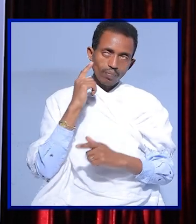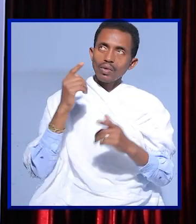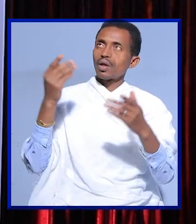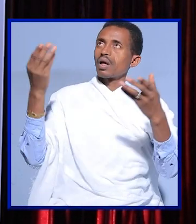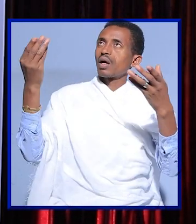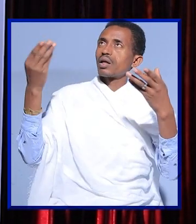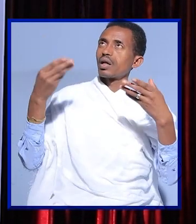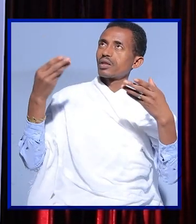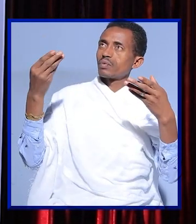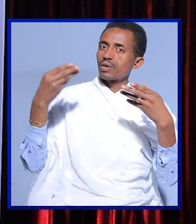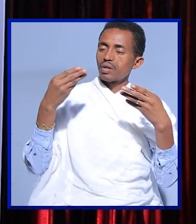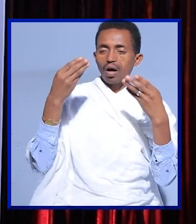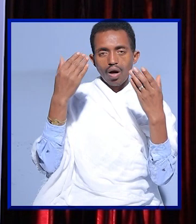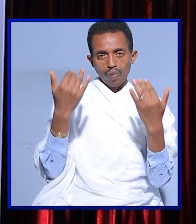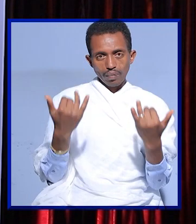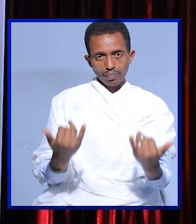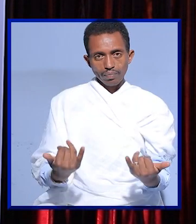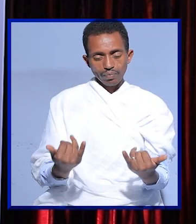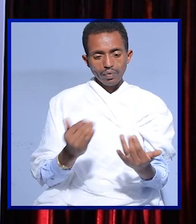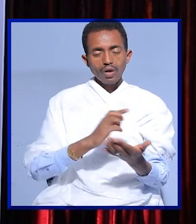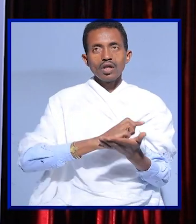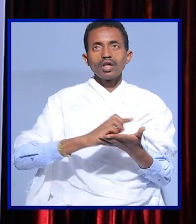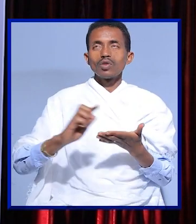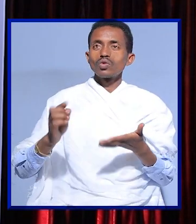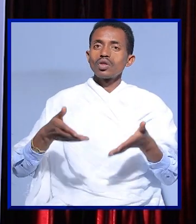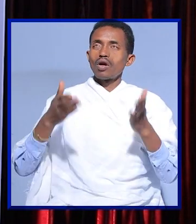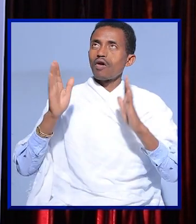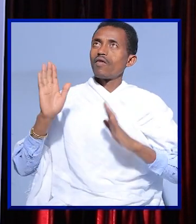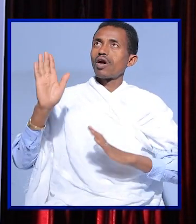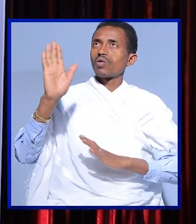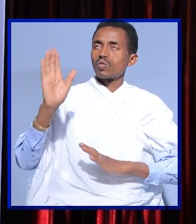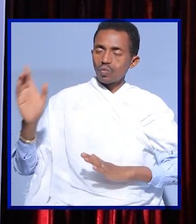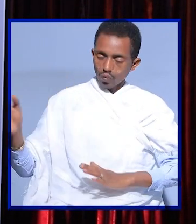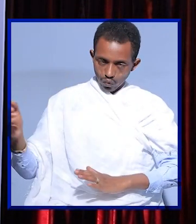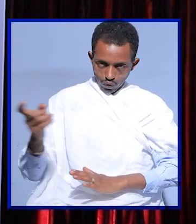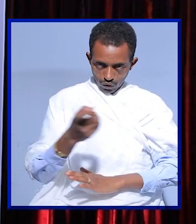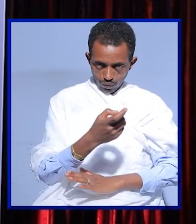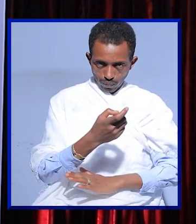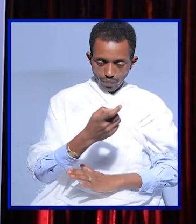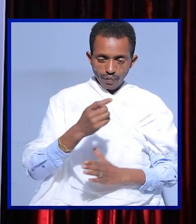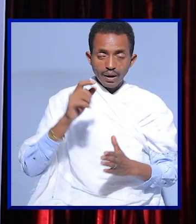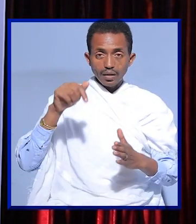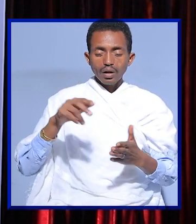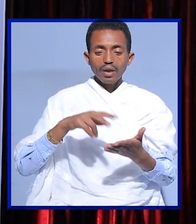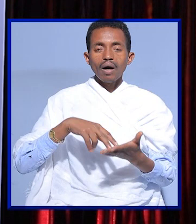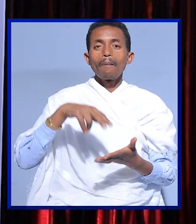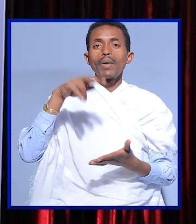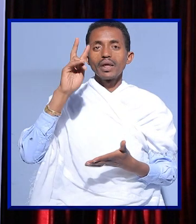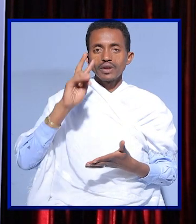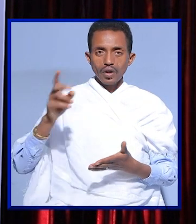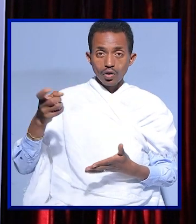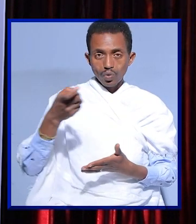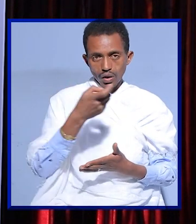እንዲያስተምረን አሁንም ቅዱስ ፈቃዱ ይሁንልን። እንግዲህ ዛሬ እንደመነሻ